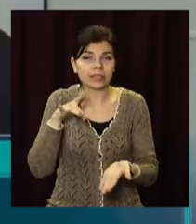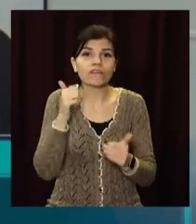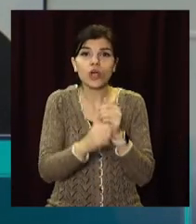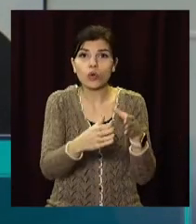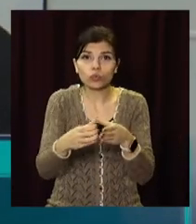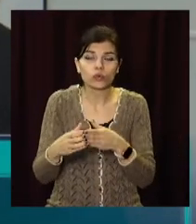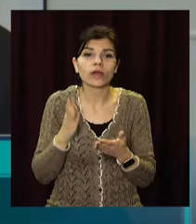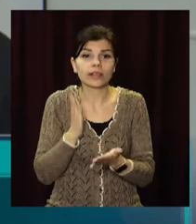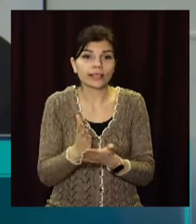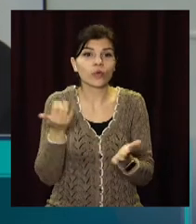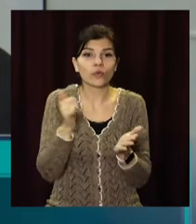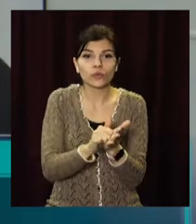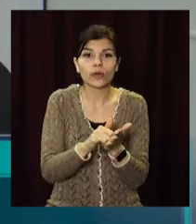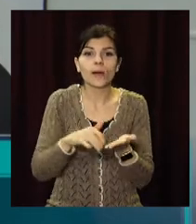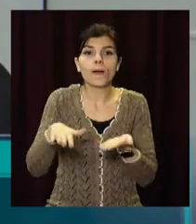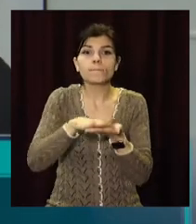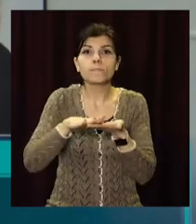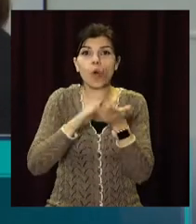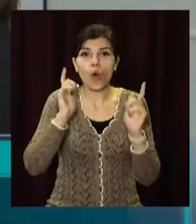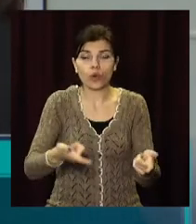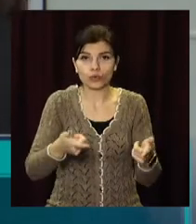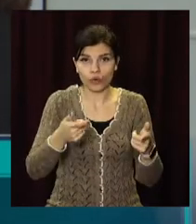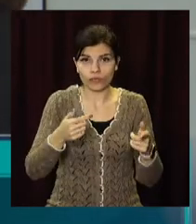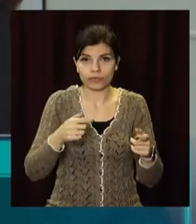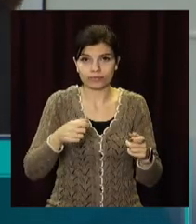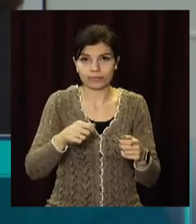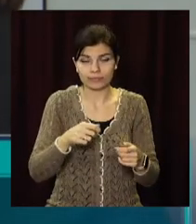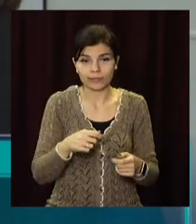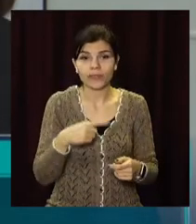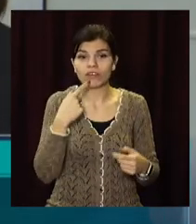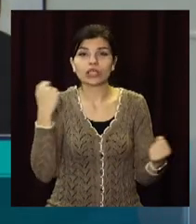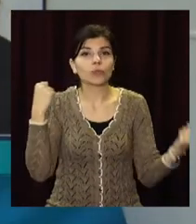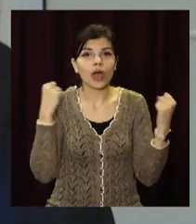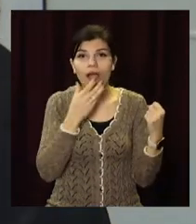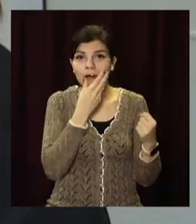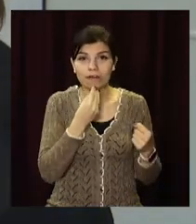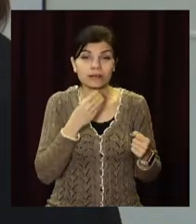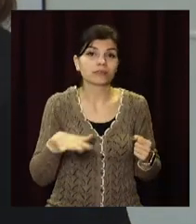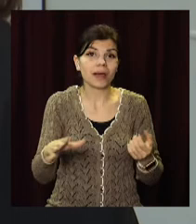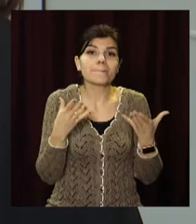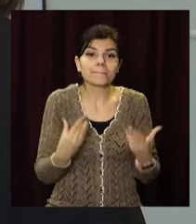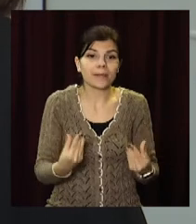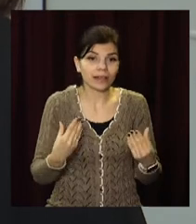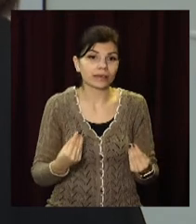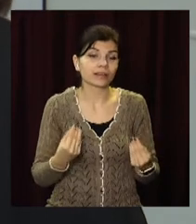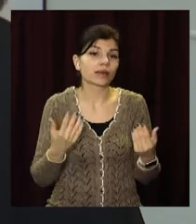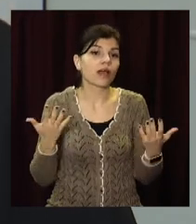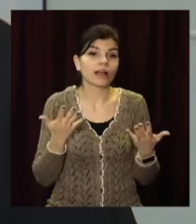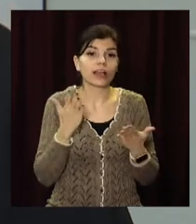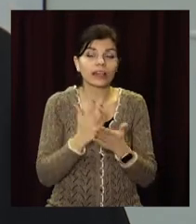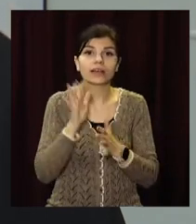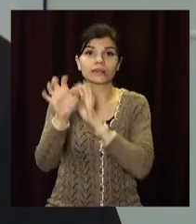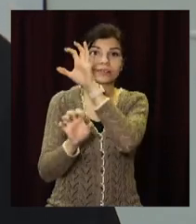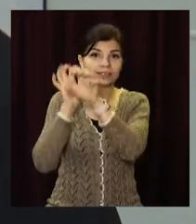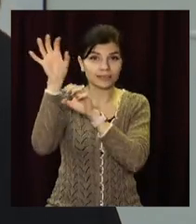в буфетній встановлені посудомийні машини. У нас дуже гарна спортивна зала, в якій є скалодром – це